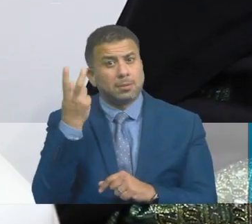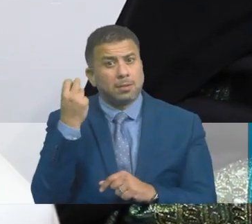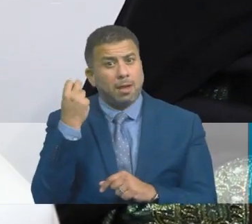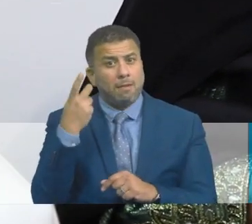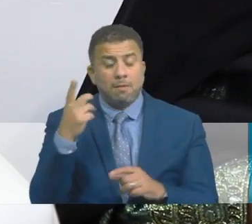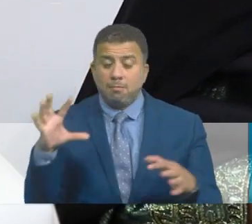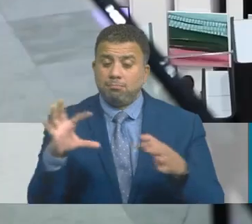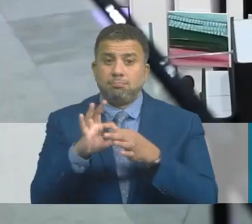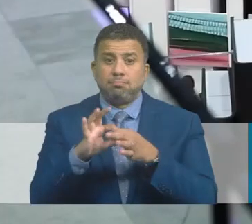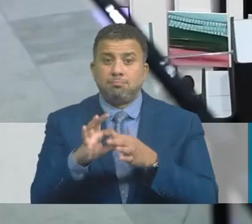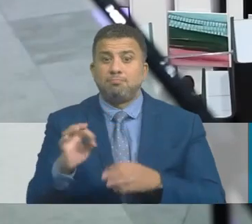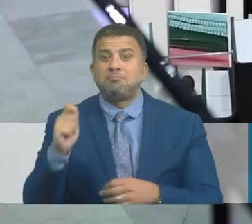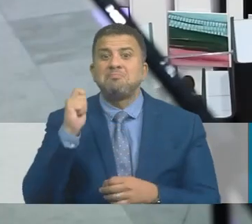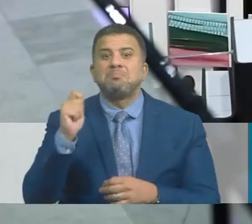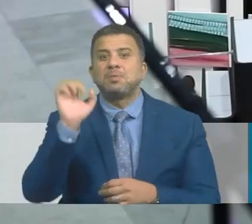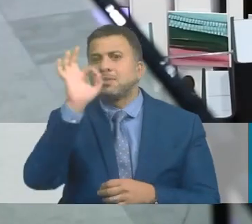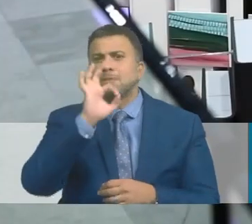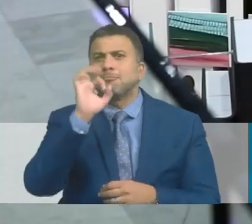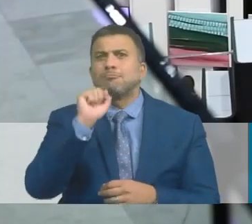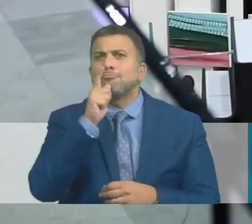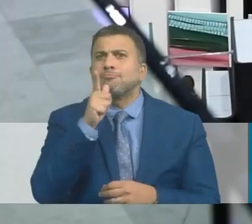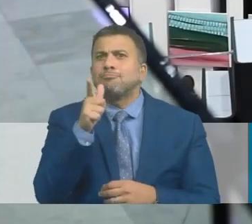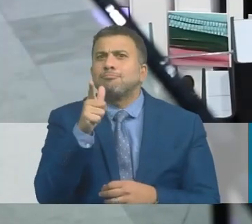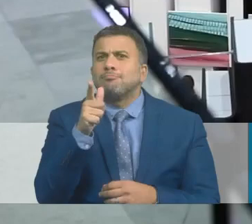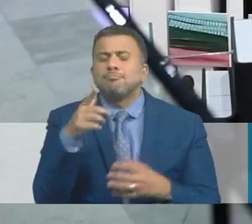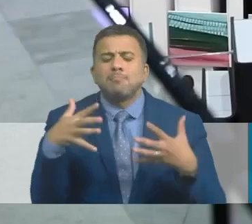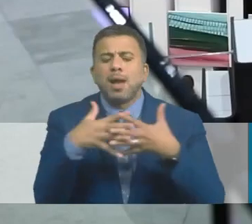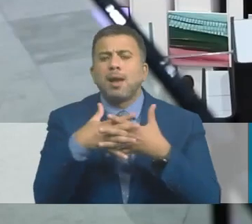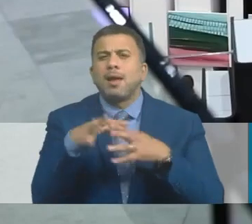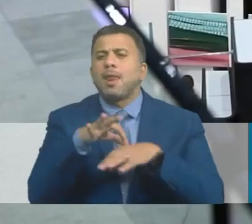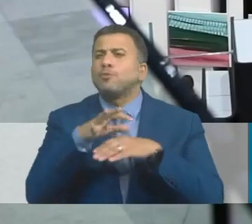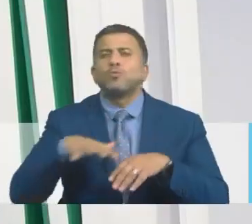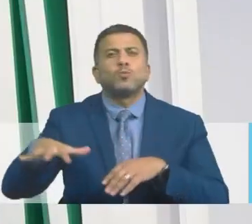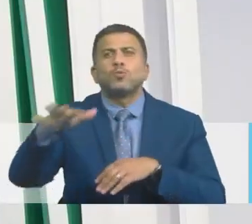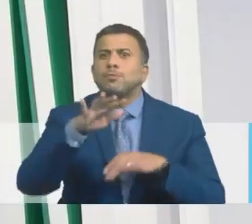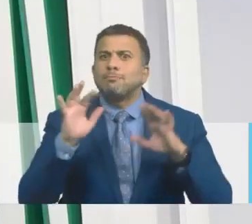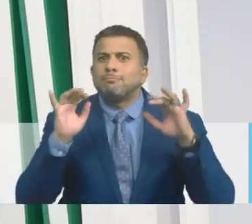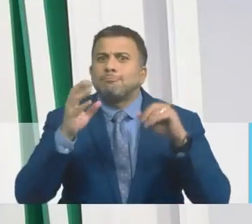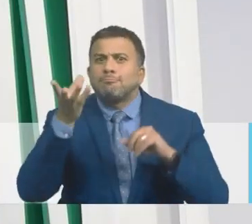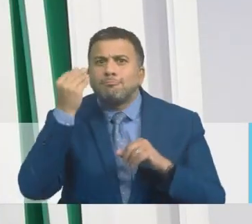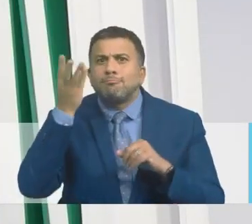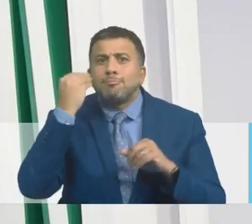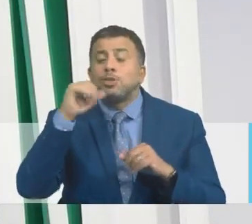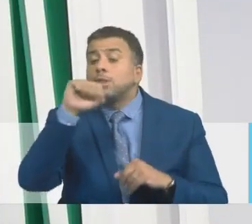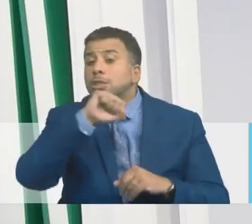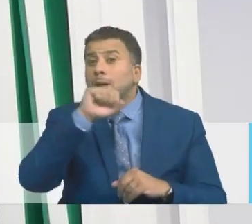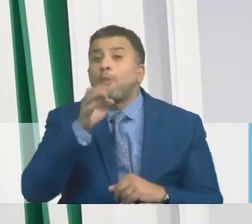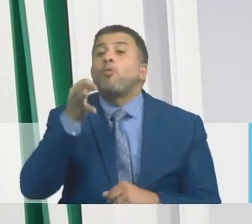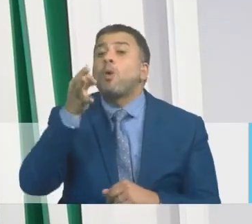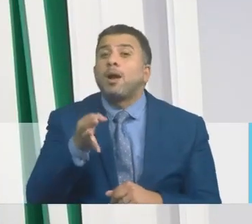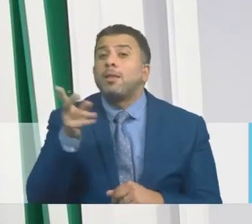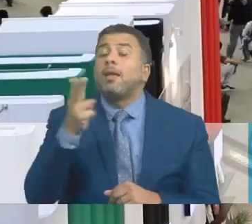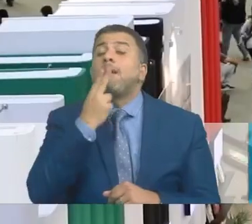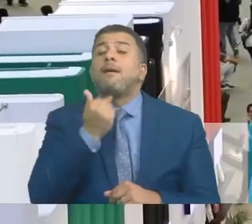حقيقي لأسمى القيم الإنسانية التي تجمع البشر، وبه تؤكد الشارقة أنها